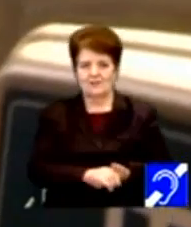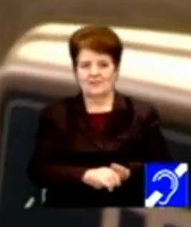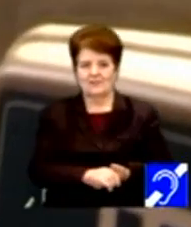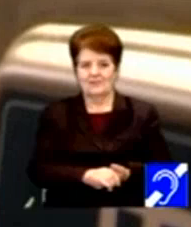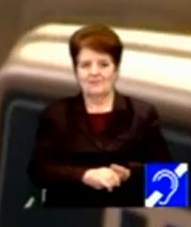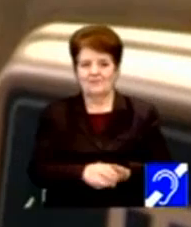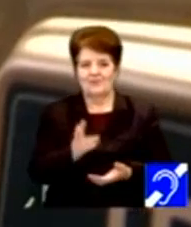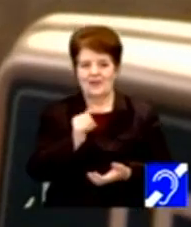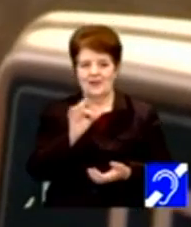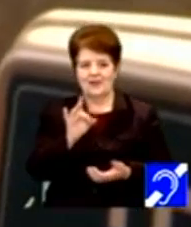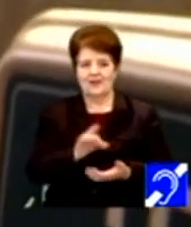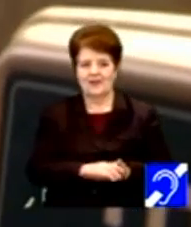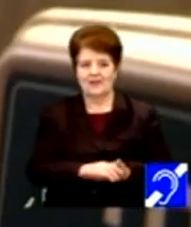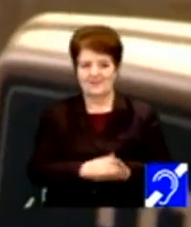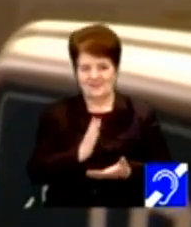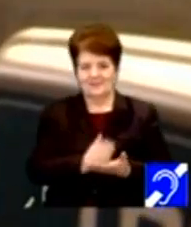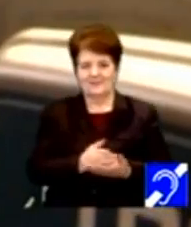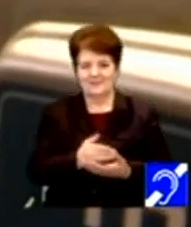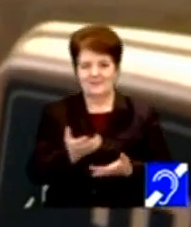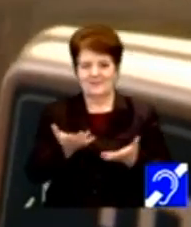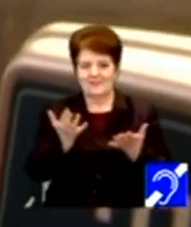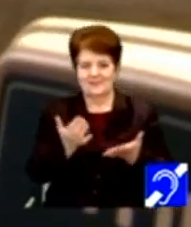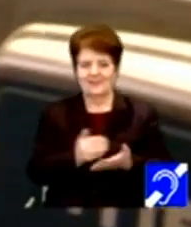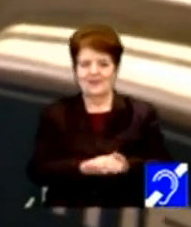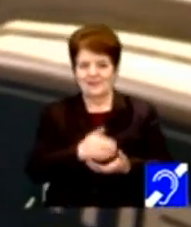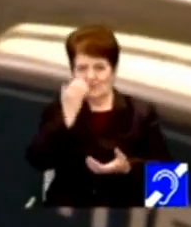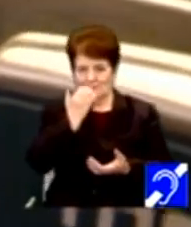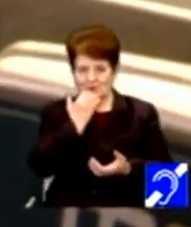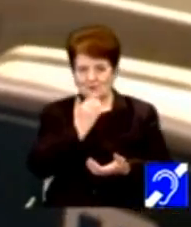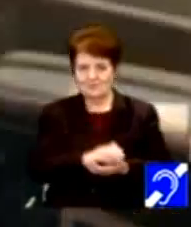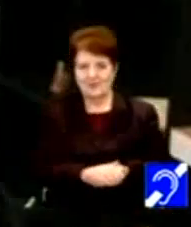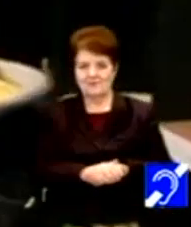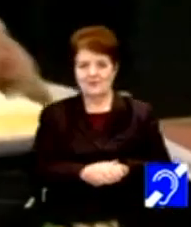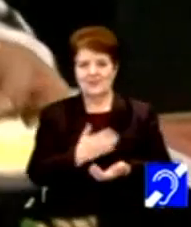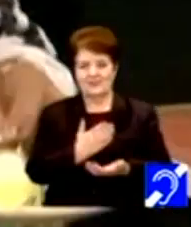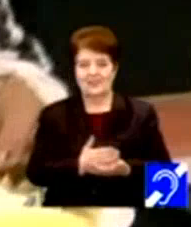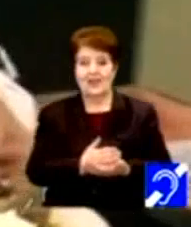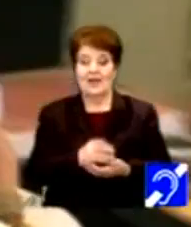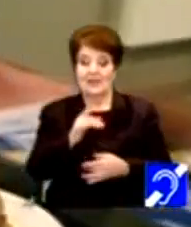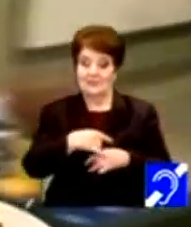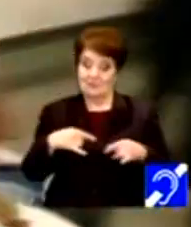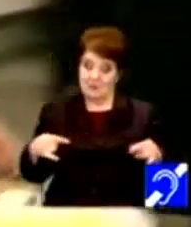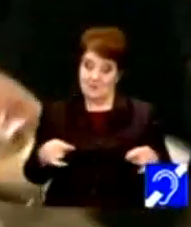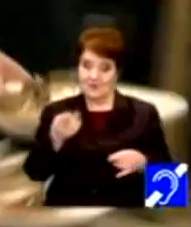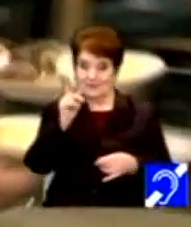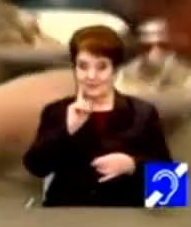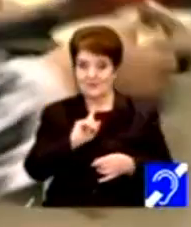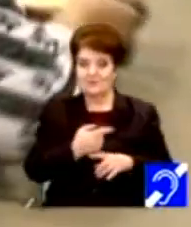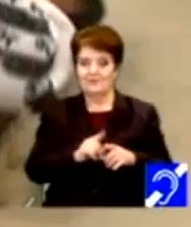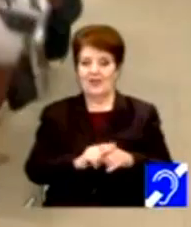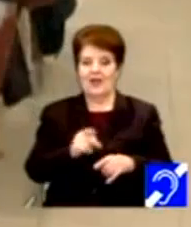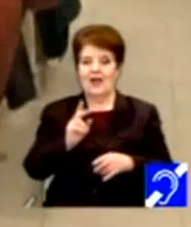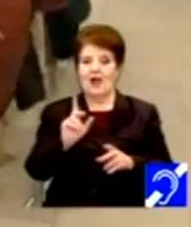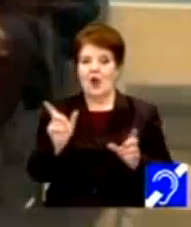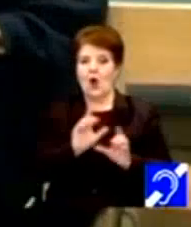dar iese ceva bun. Și vă mulțumim că sunteți alături de noi. După masa copioasă, e vremea colindelor